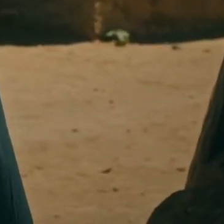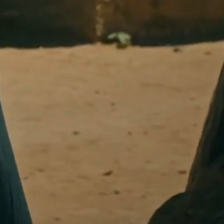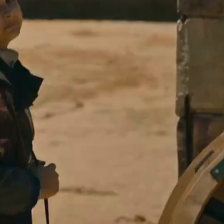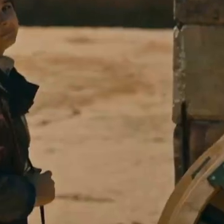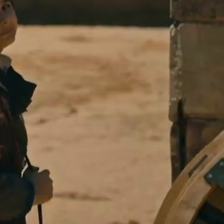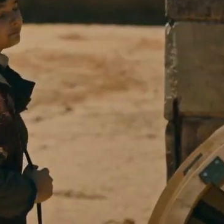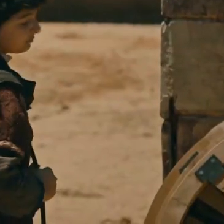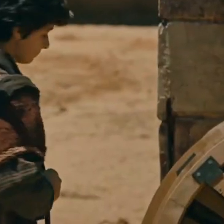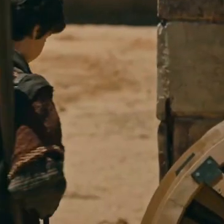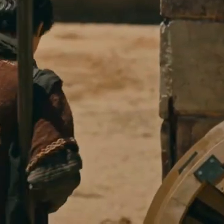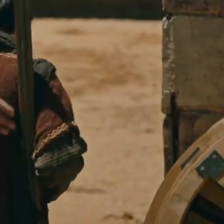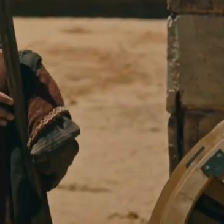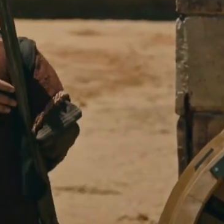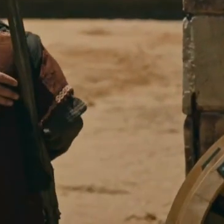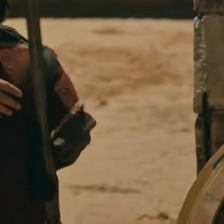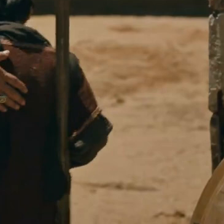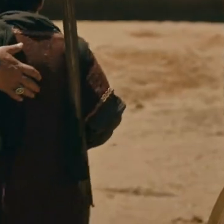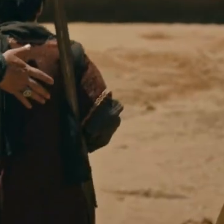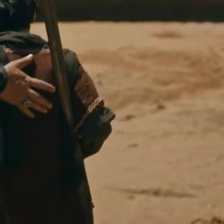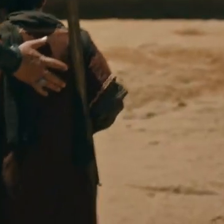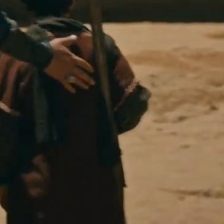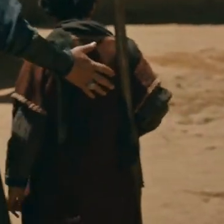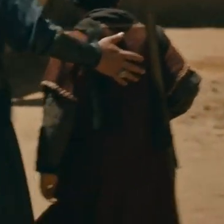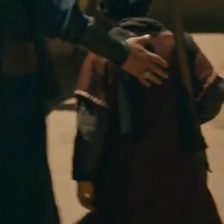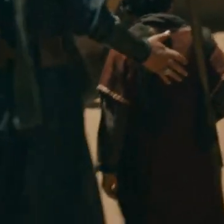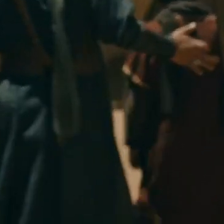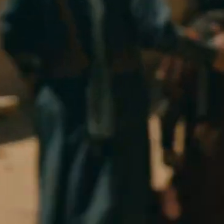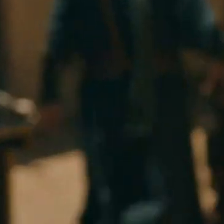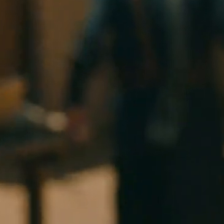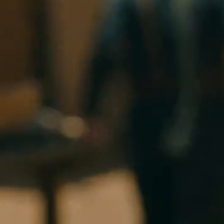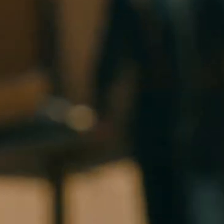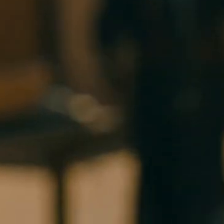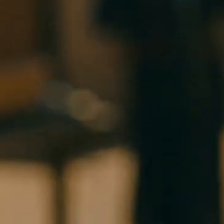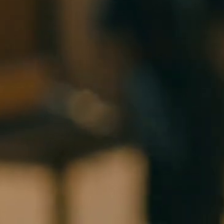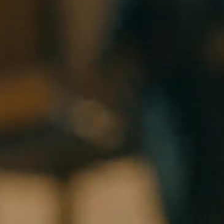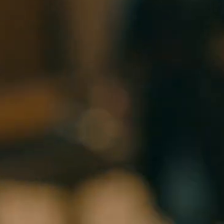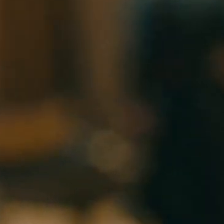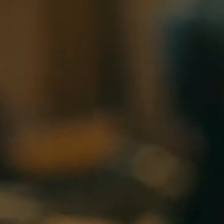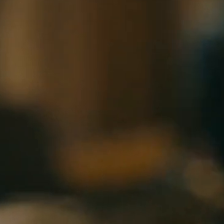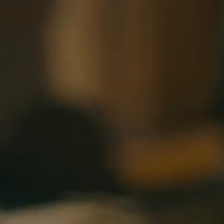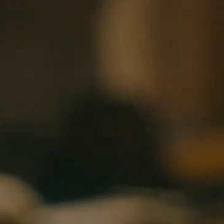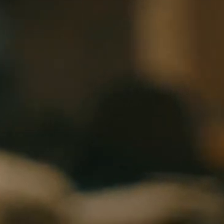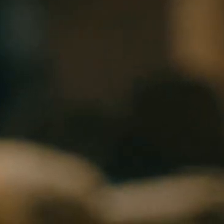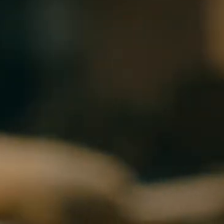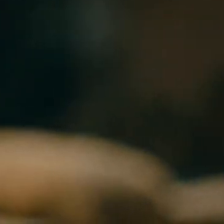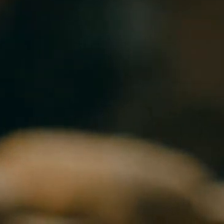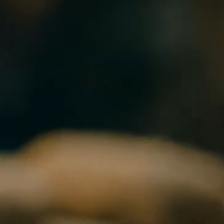yaptı. İkili uzaklaşırken Ali düşünceli bakışlarını ileriye odakladı.